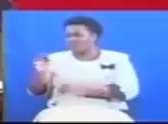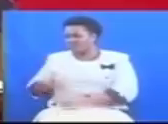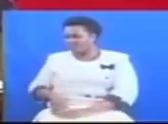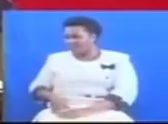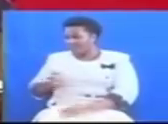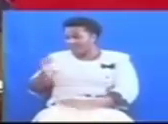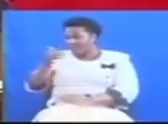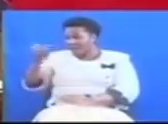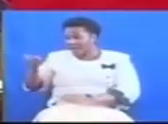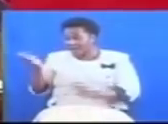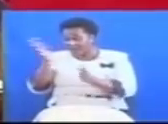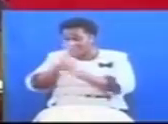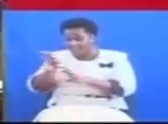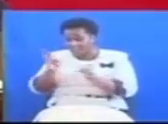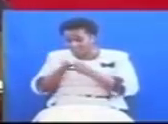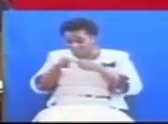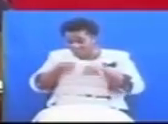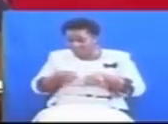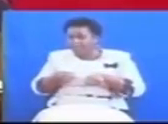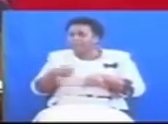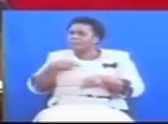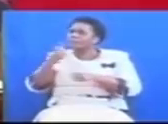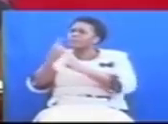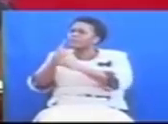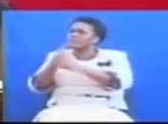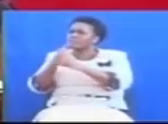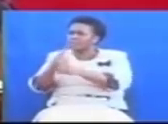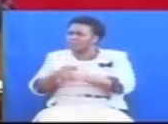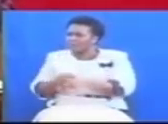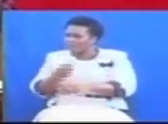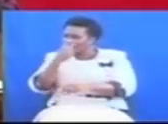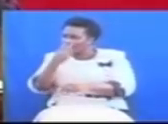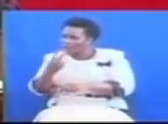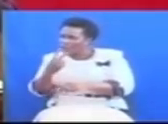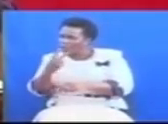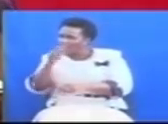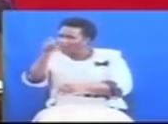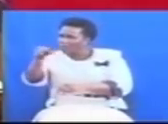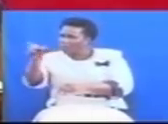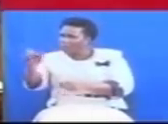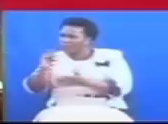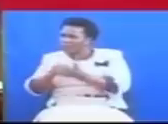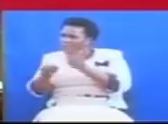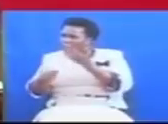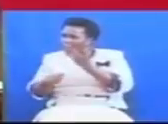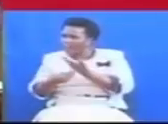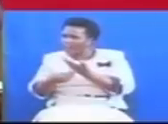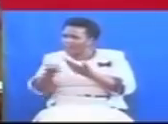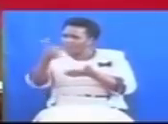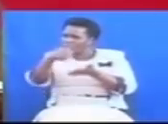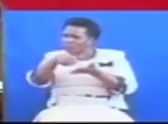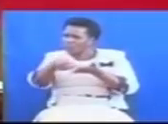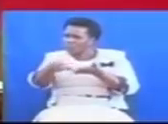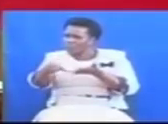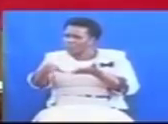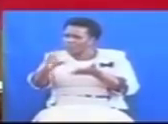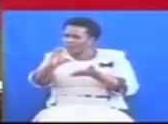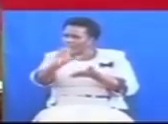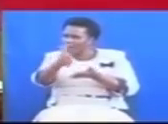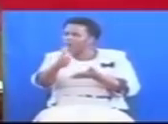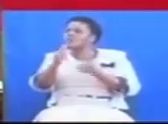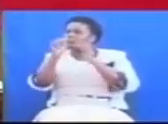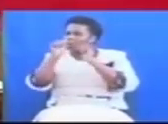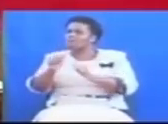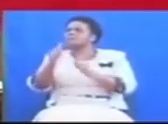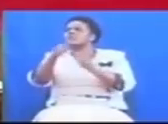tu nitalifuatilia kuona wakazi wa kata ya Mlukulazo na kata ambayo ametaja nyingine kwamba wanalipwa stahiki zao, kwa